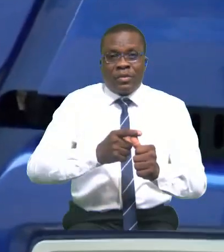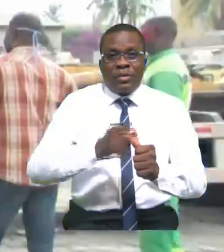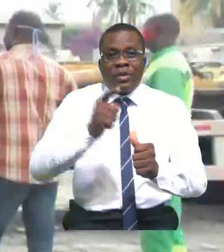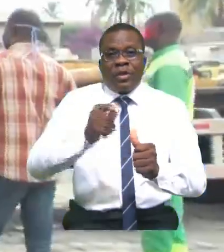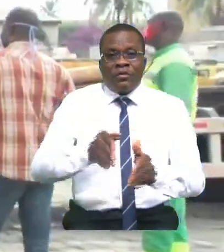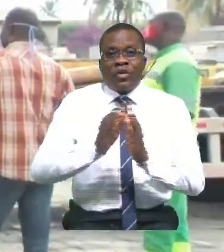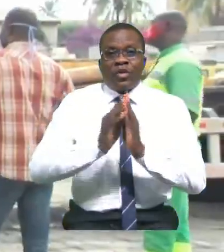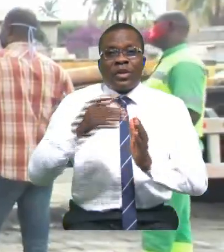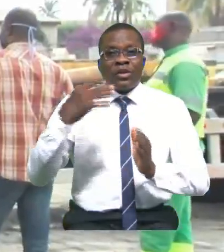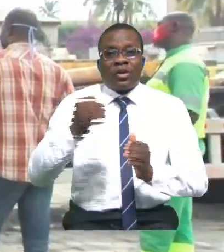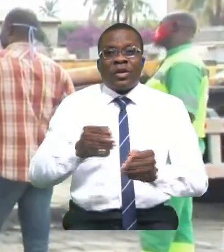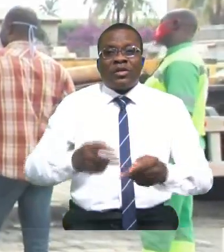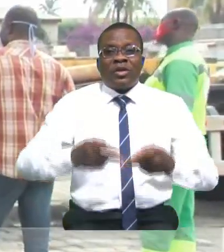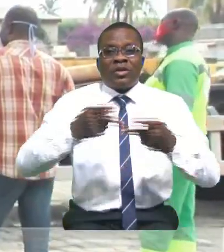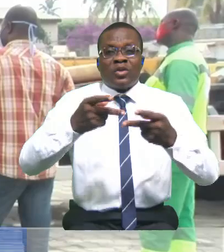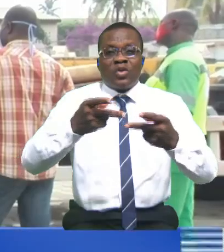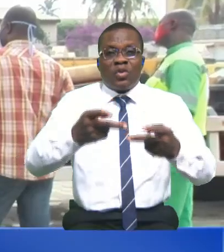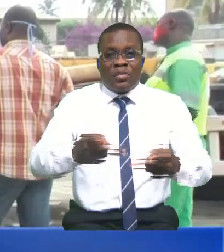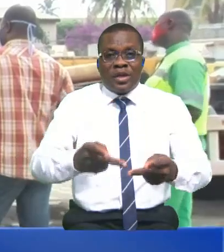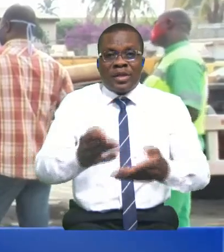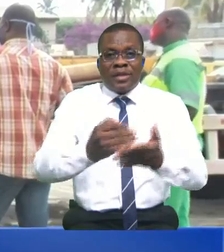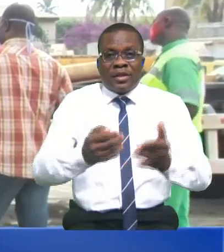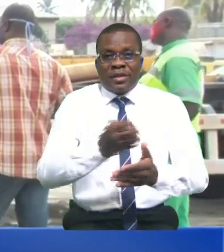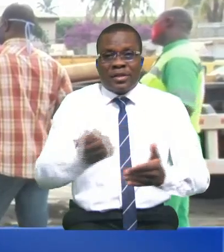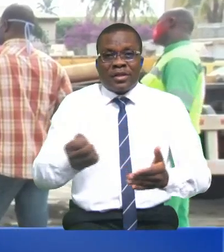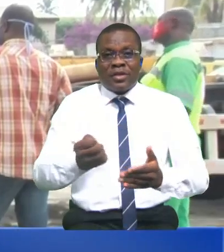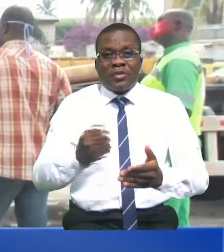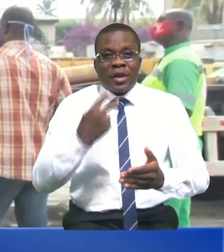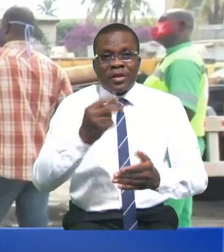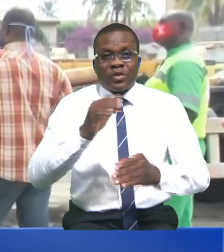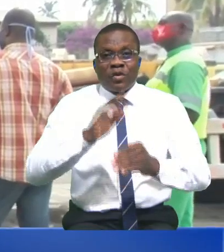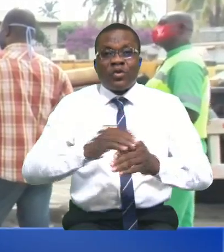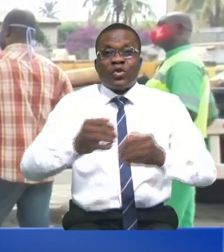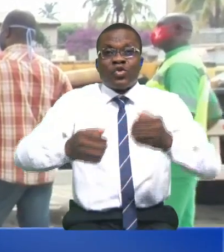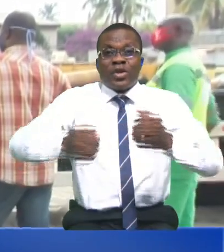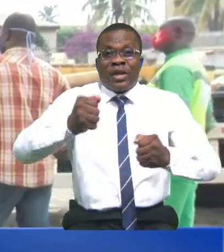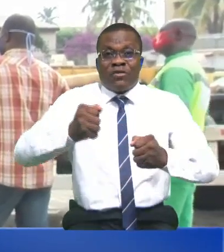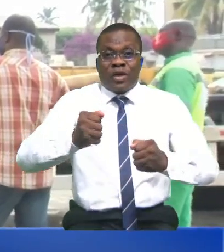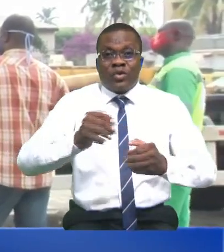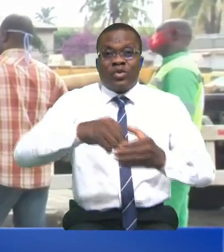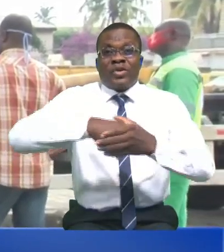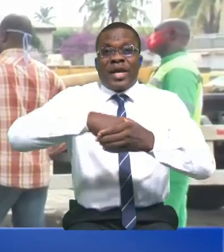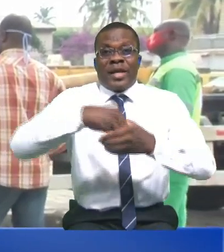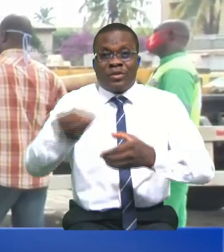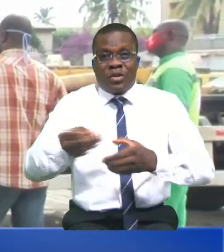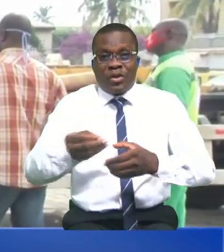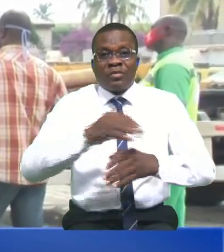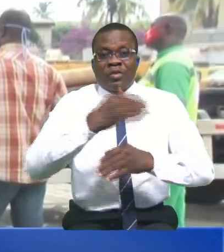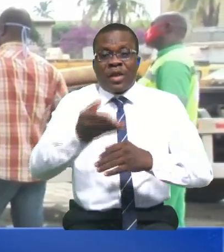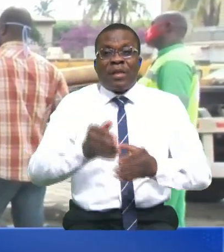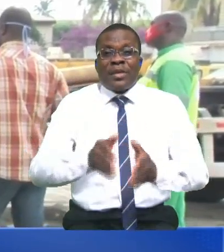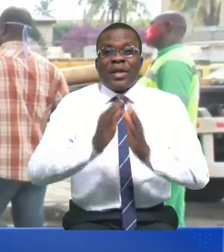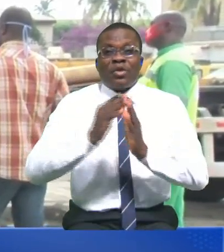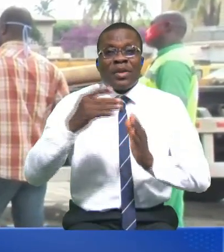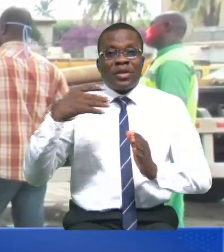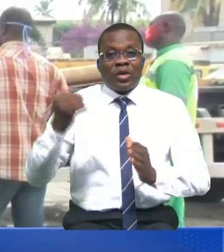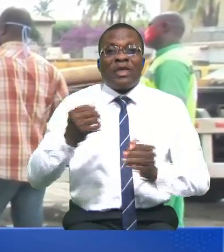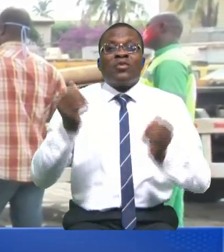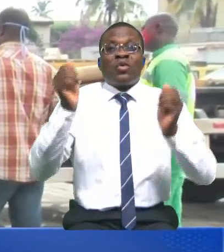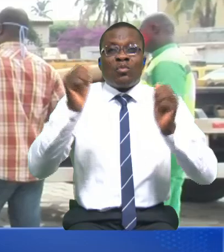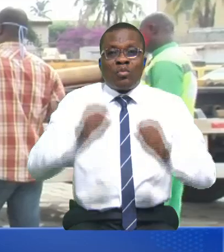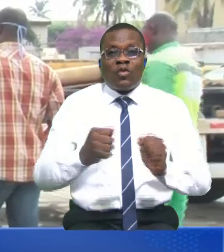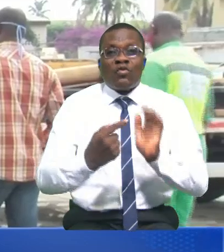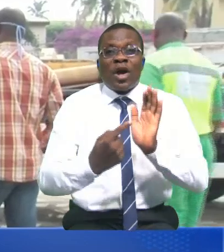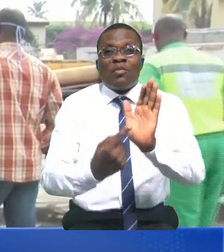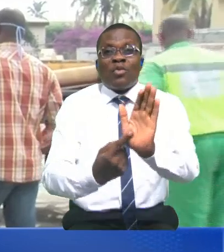candidat de pouvoir présenter certains éléments qui se trouveent sur le véhicule les éléments extérieurs et ensuite à demandé aux candidats de pouvoir montrer comment